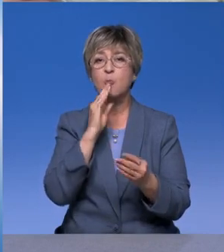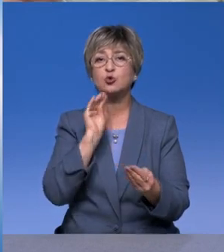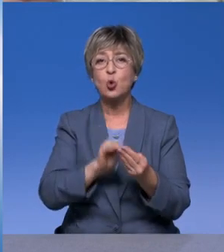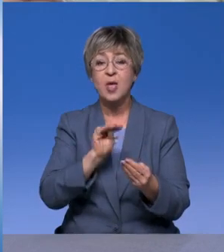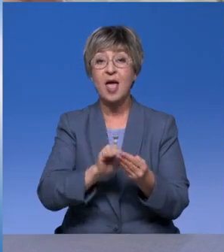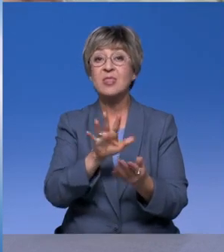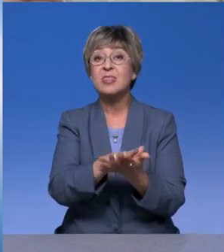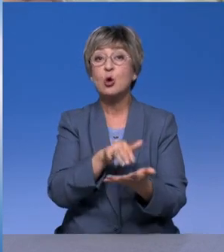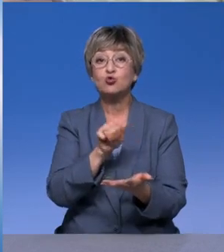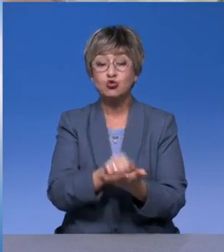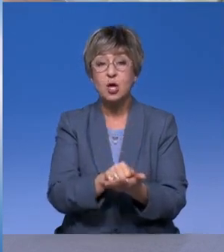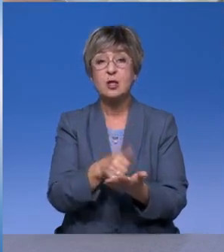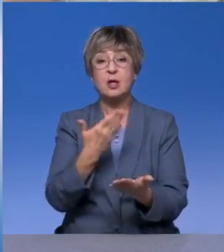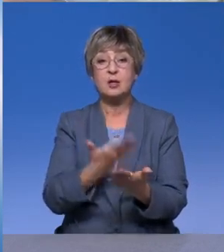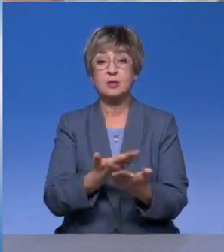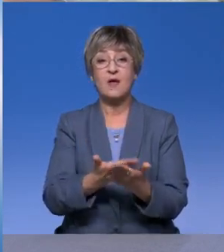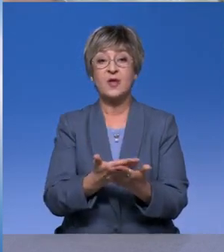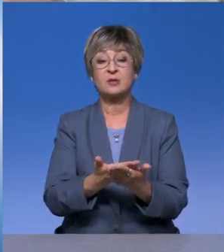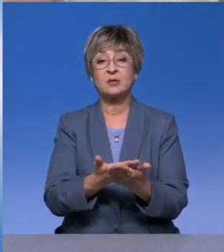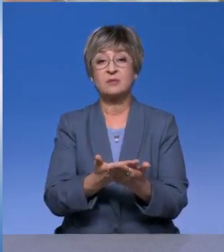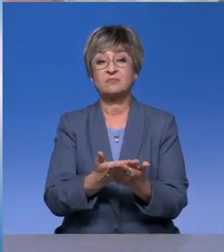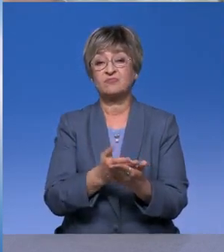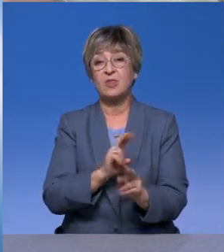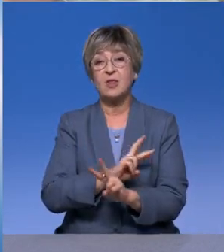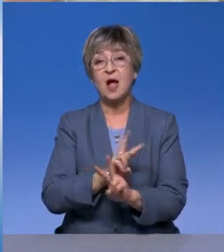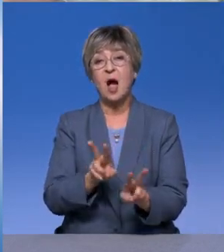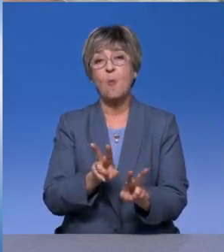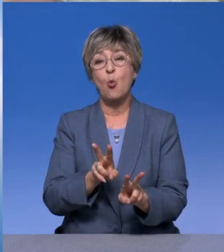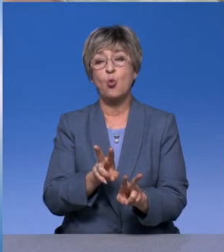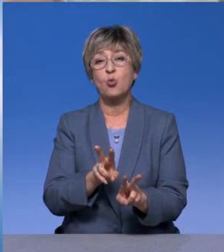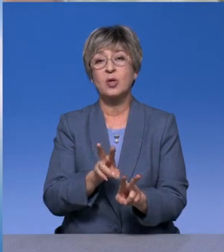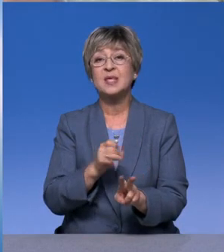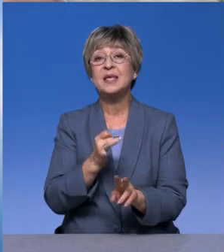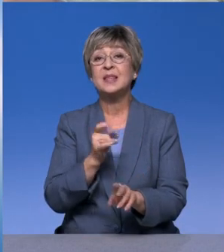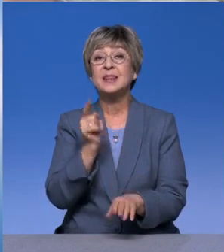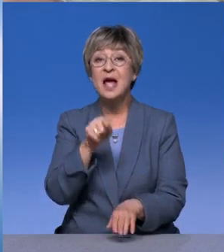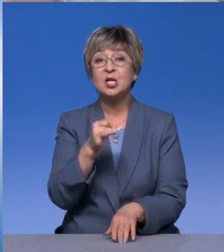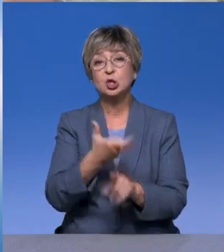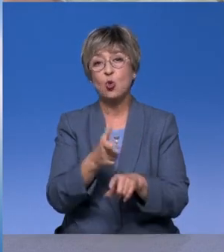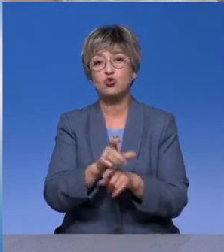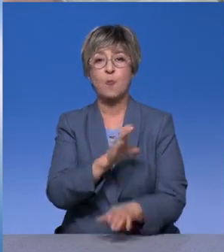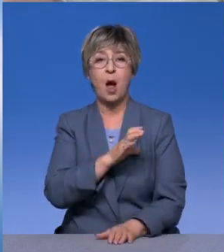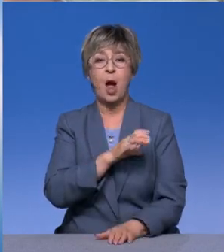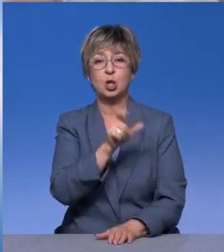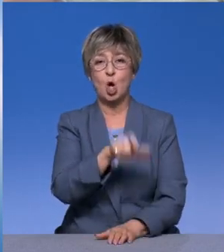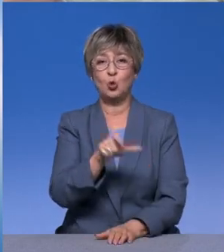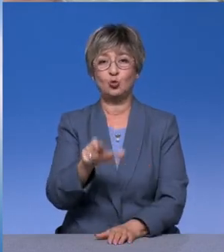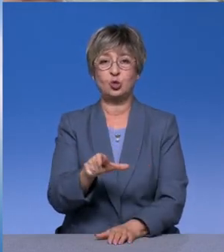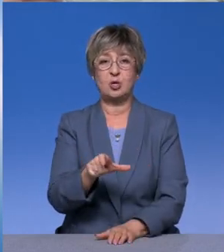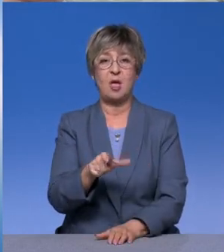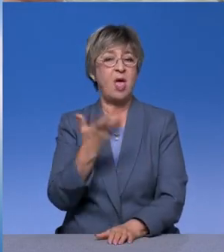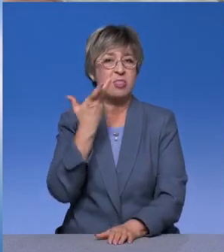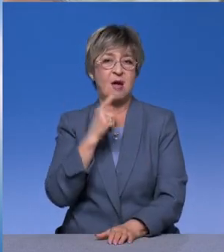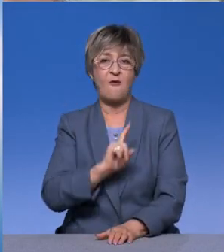нарушения, ну, в общем, наверное, никому даже из очень богатых людей не будет